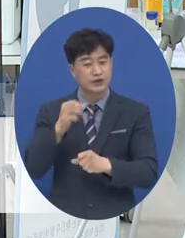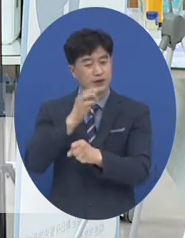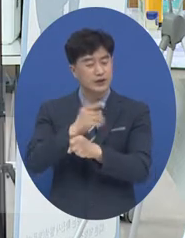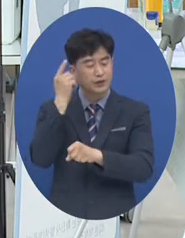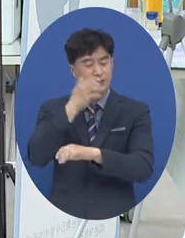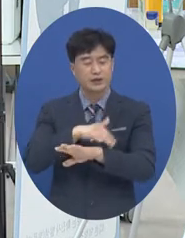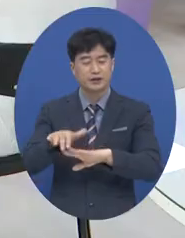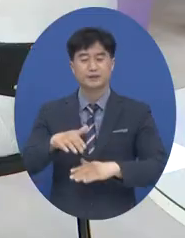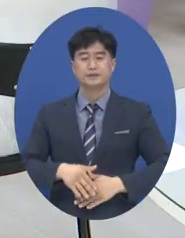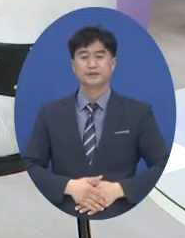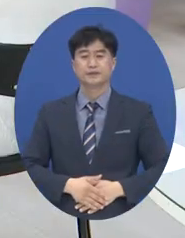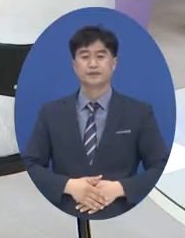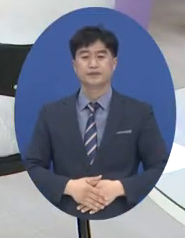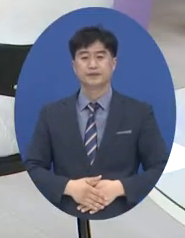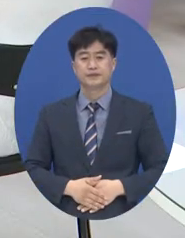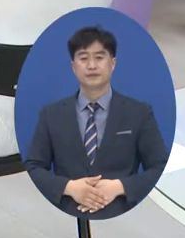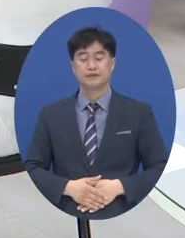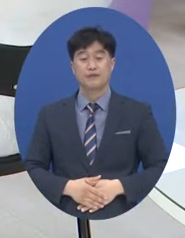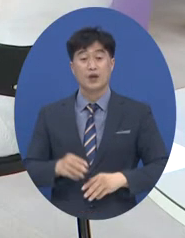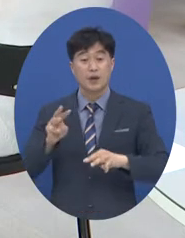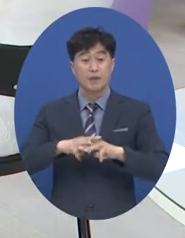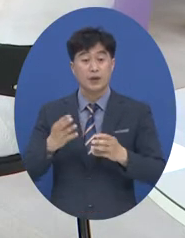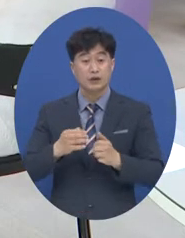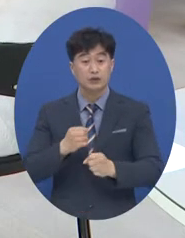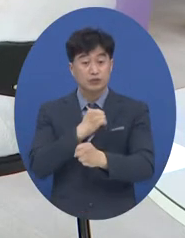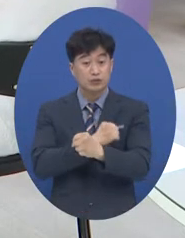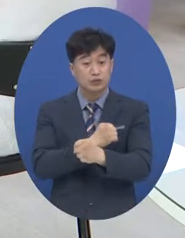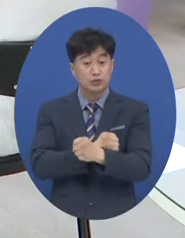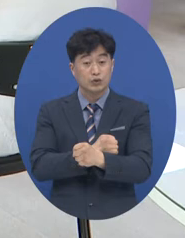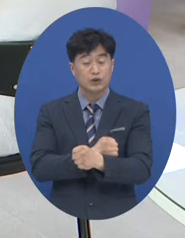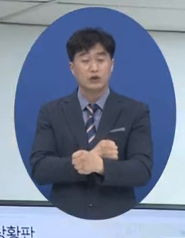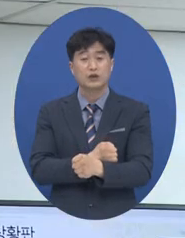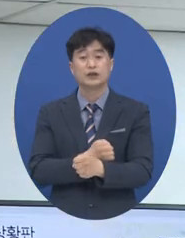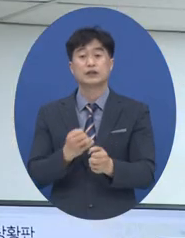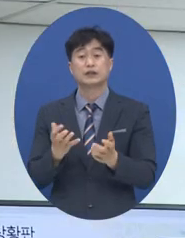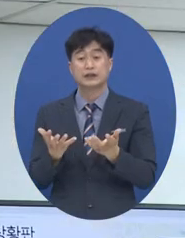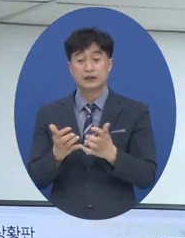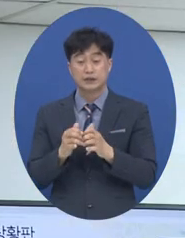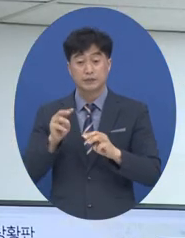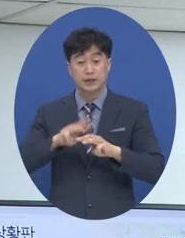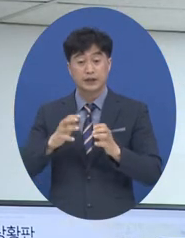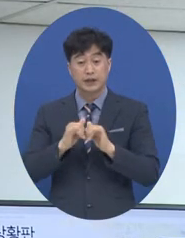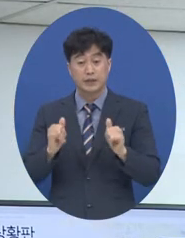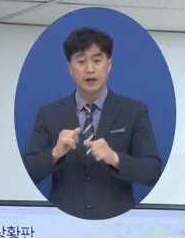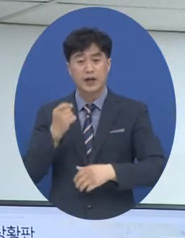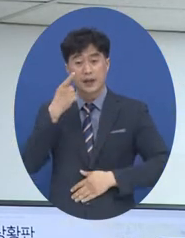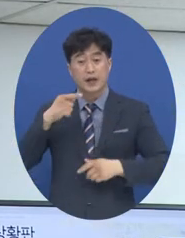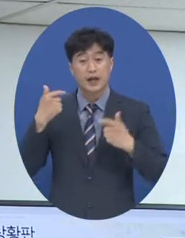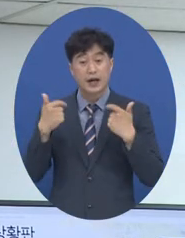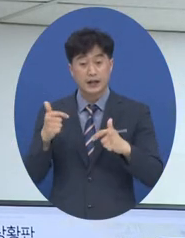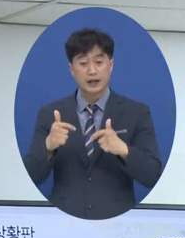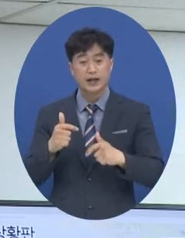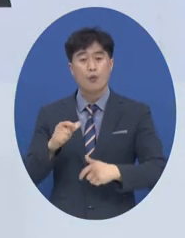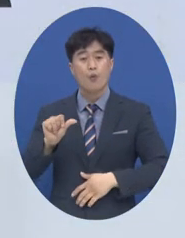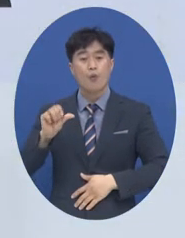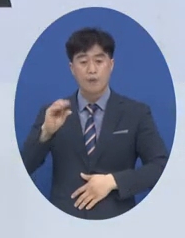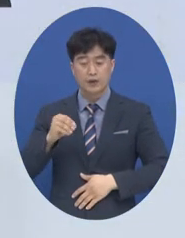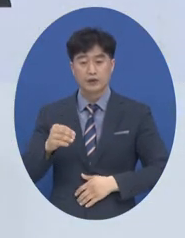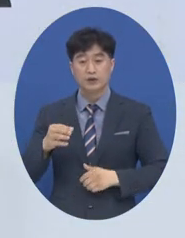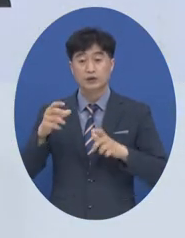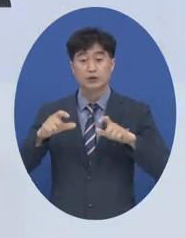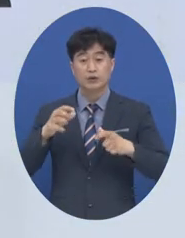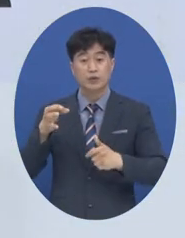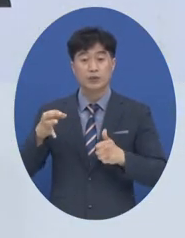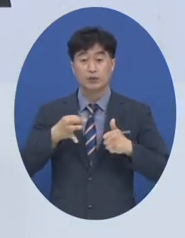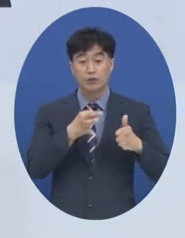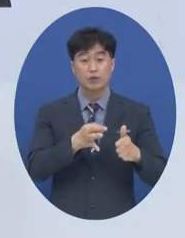예정 계획입니다. 농업 생산에 종사하는 농민에게 매달 5만 원을 지역화폐로 지급해 지급일로부터